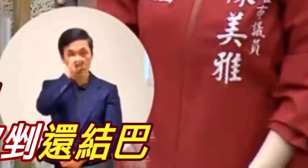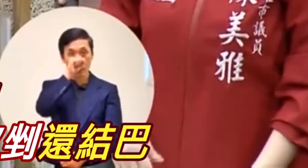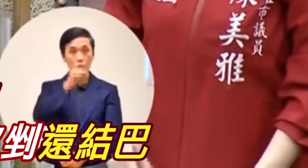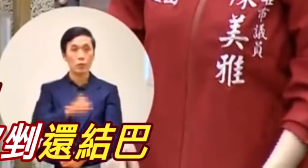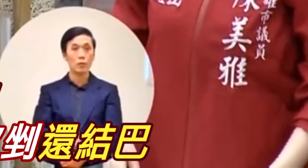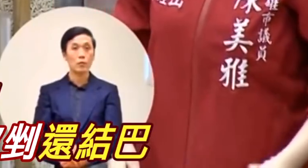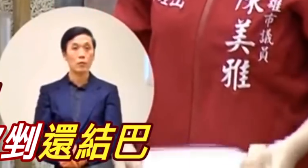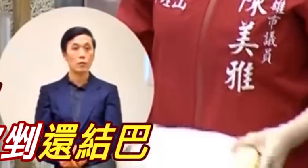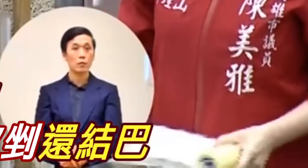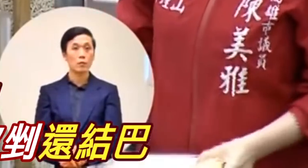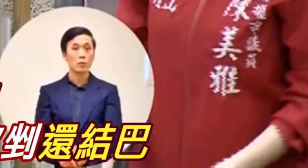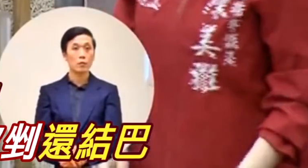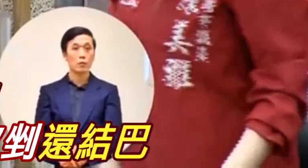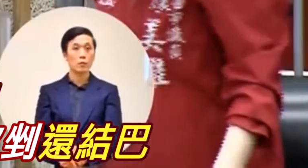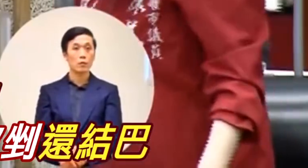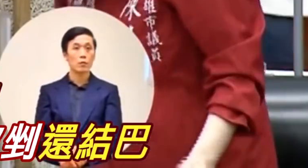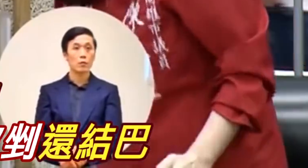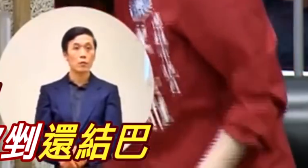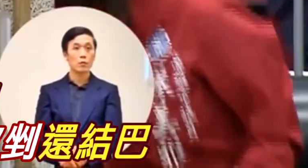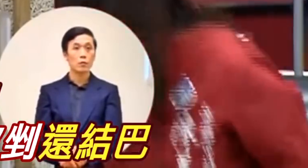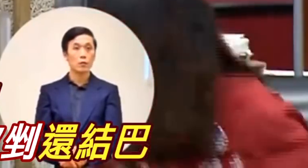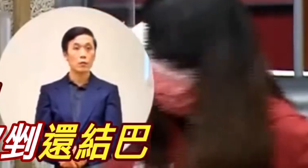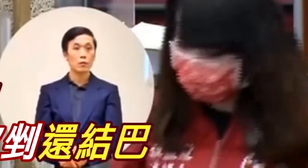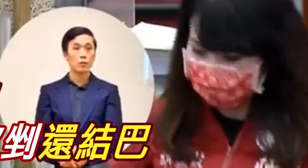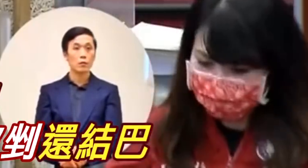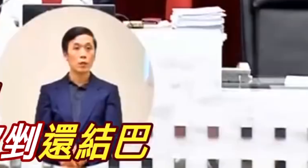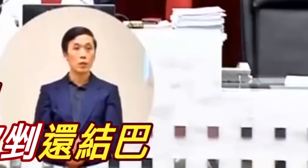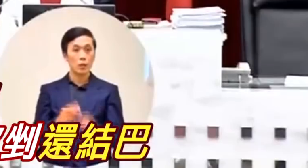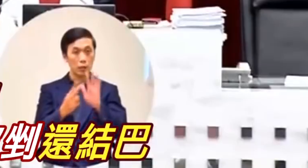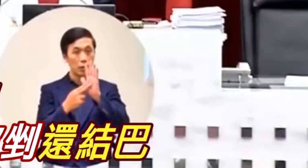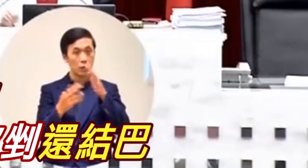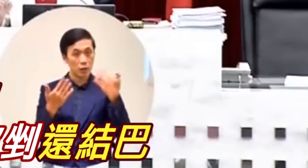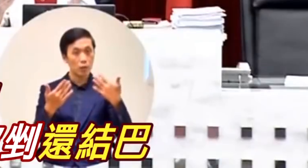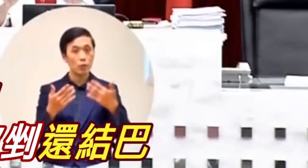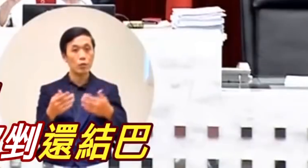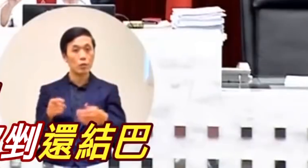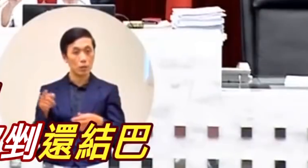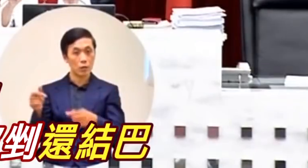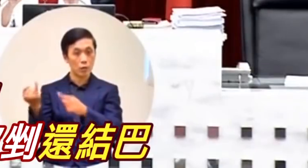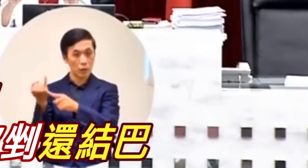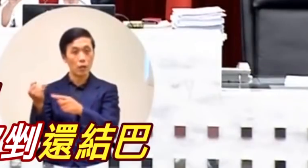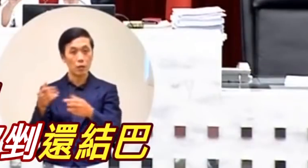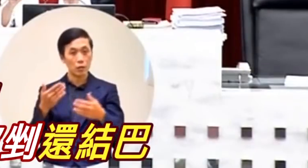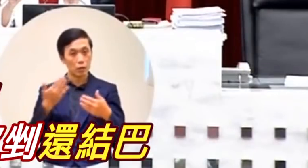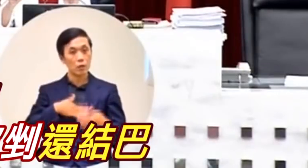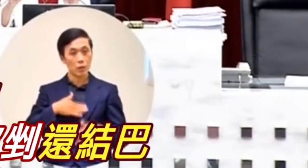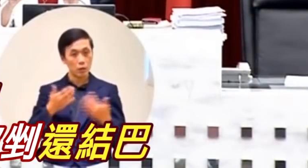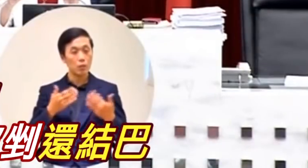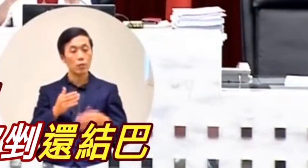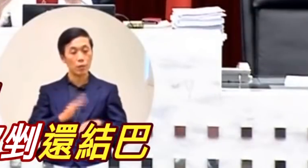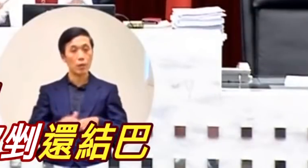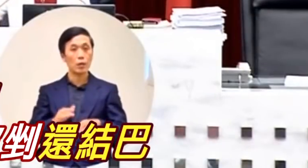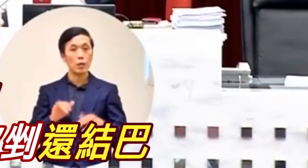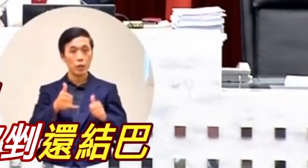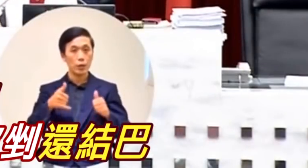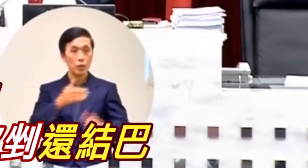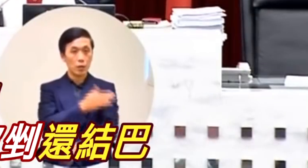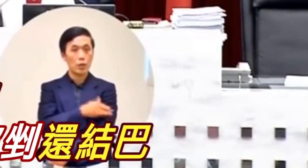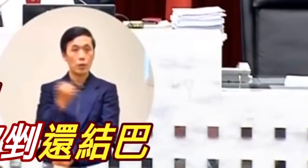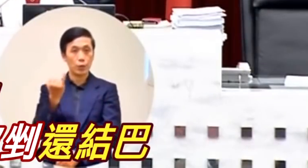讲清楚。 对啦。都清楚，人家就很清楚了。陈美雅，陈美娟议员，请发